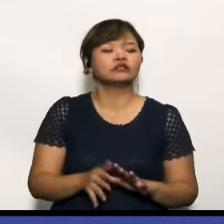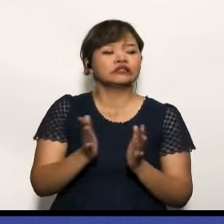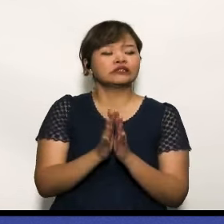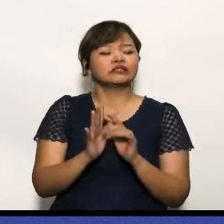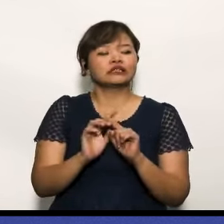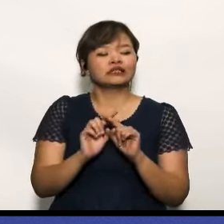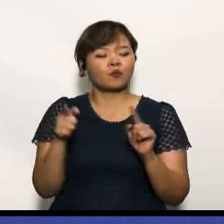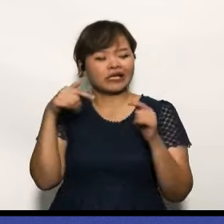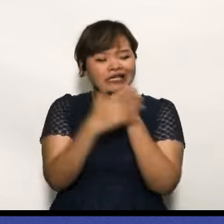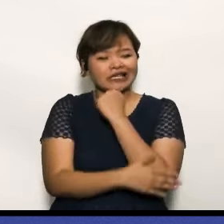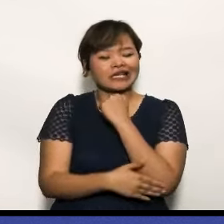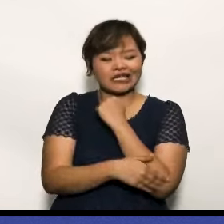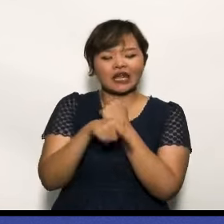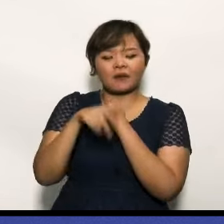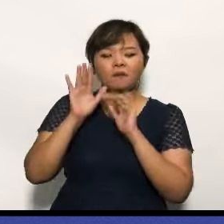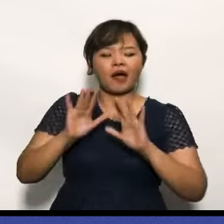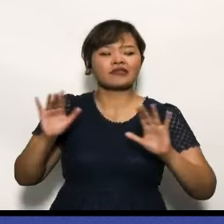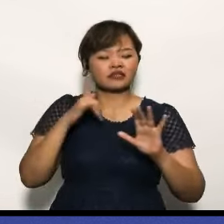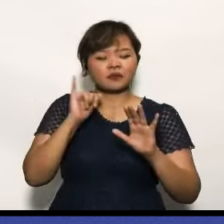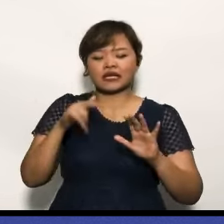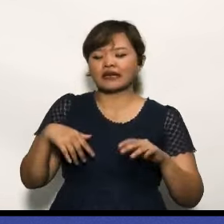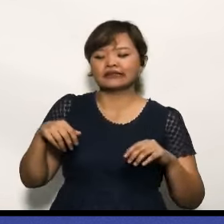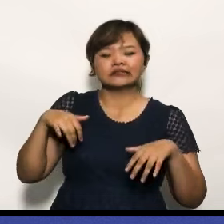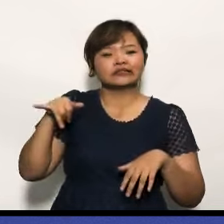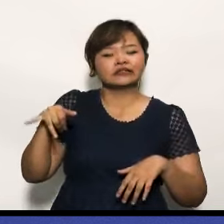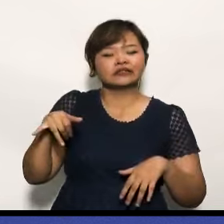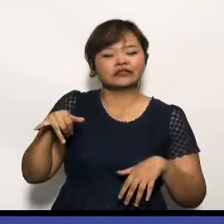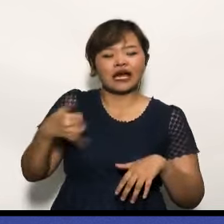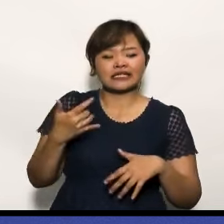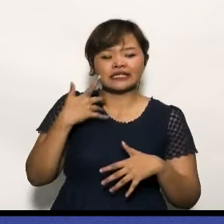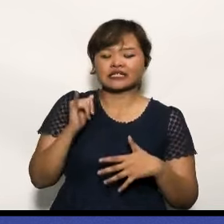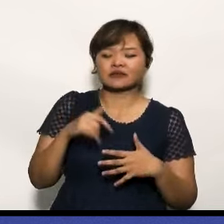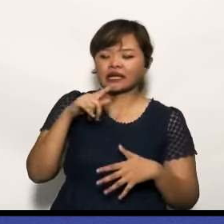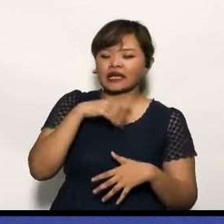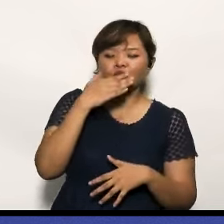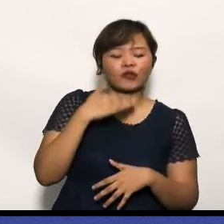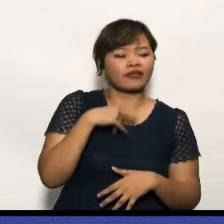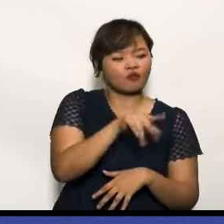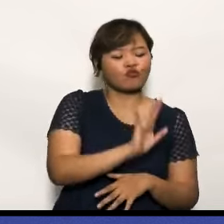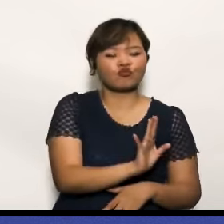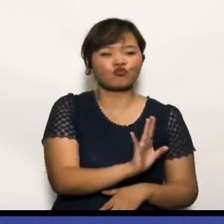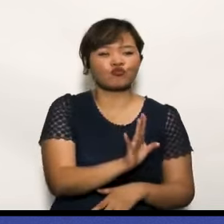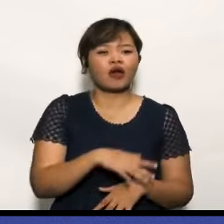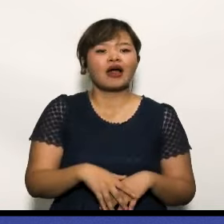masih amat banyak yang belum diduduki. Inilah negeri yang tertinggal segenap wilayah orang